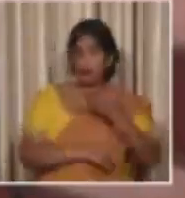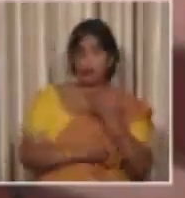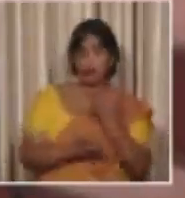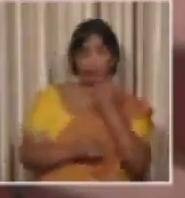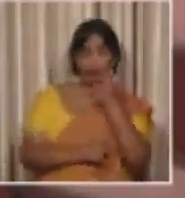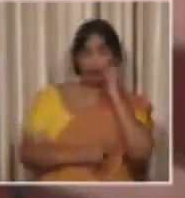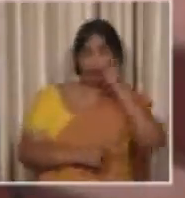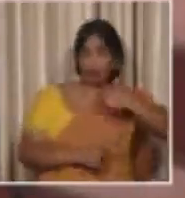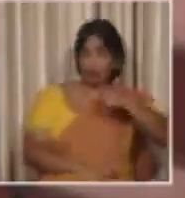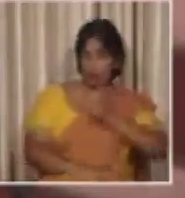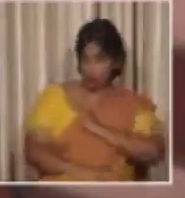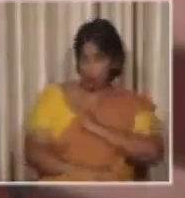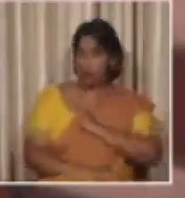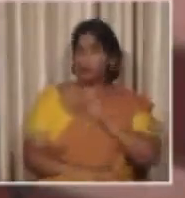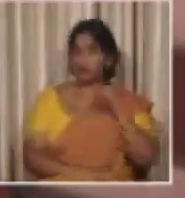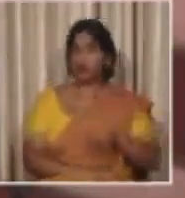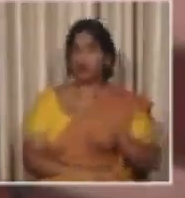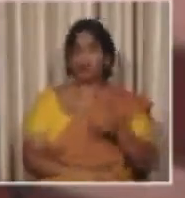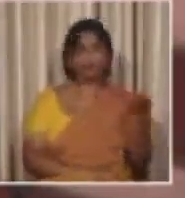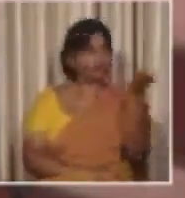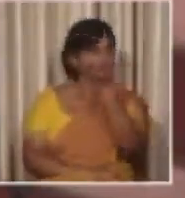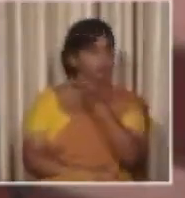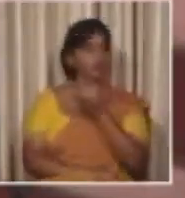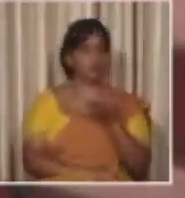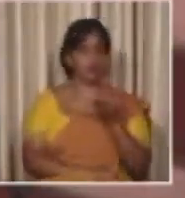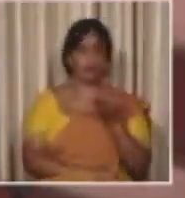කියන ප්‍රශ්නය පැන නැගිලා තියෙනවා. දැනටමත් ඔබතුමන්ලගේ